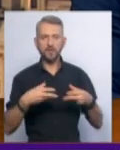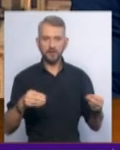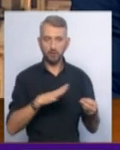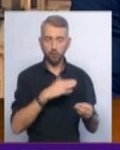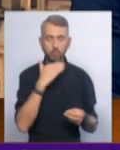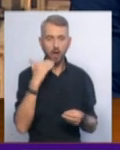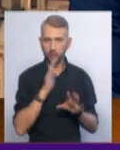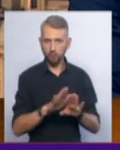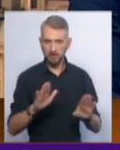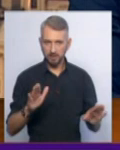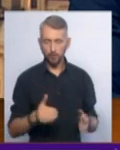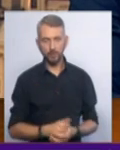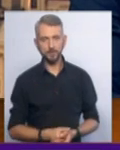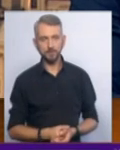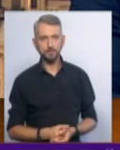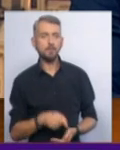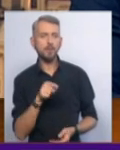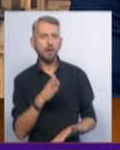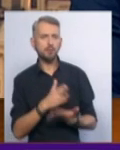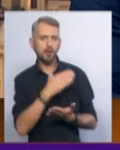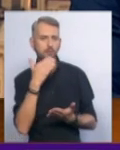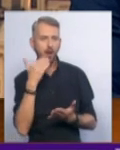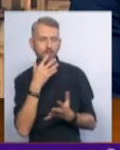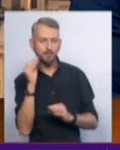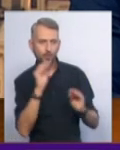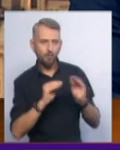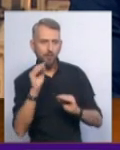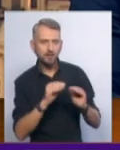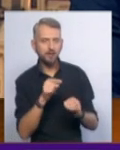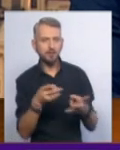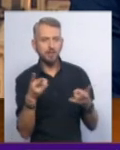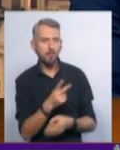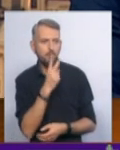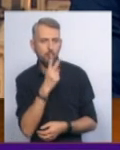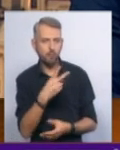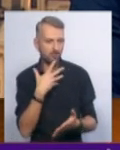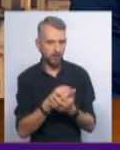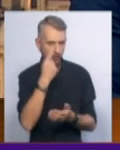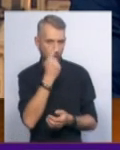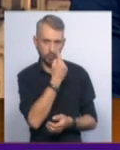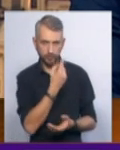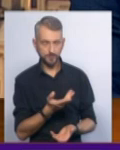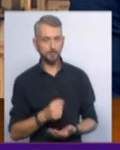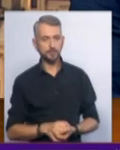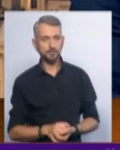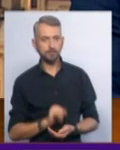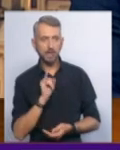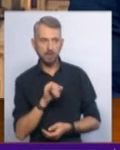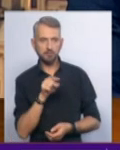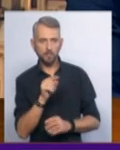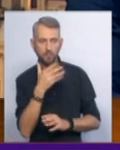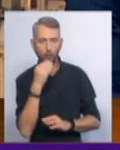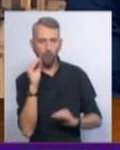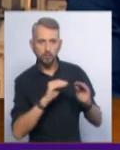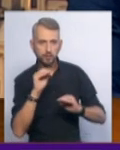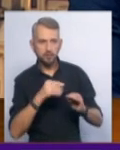багато виставок. Там є багато композицій, які потрібно побачити просто на власні очі. І вони, ну, я